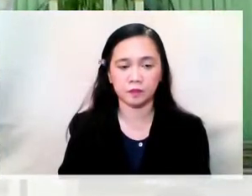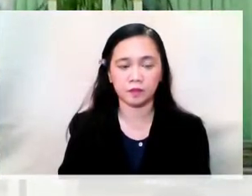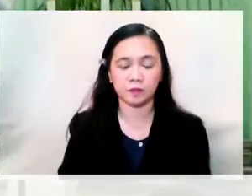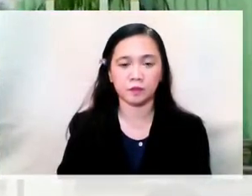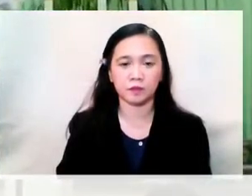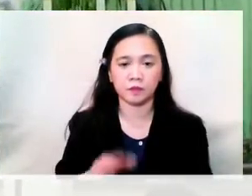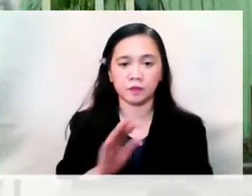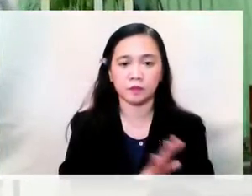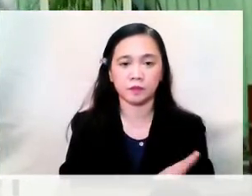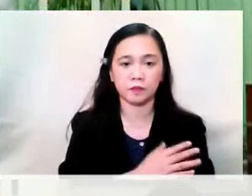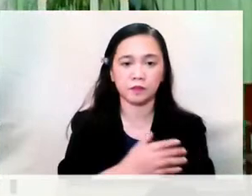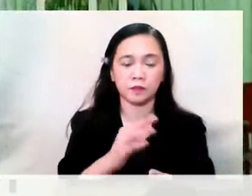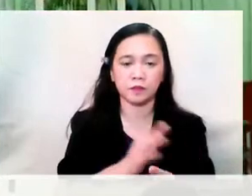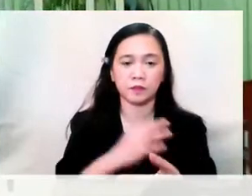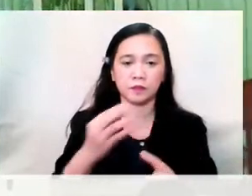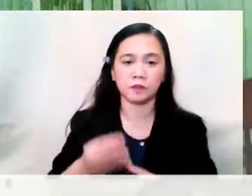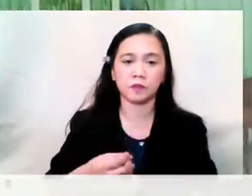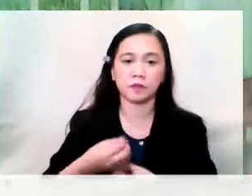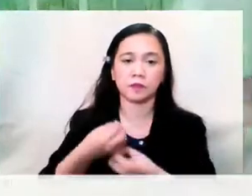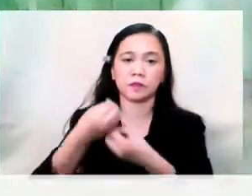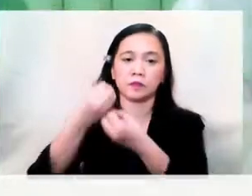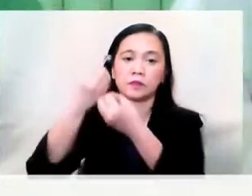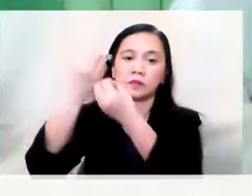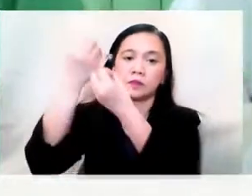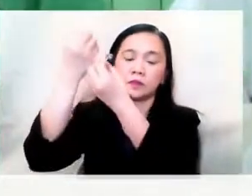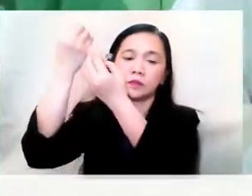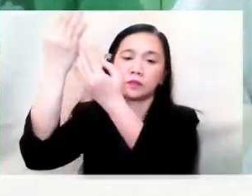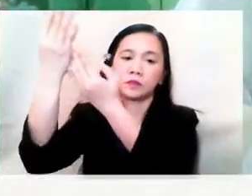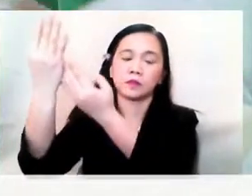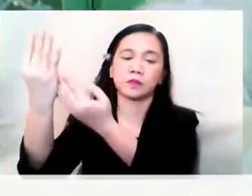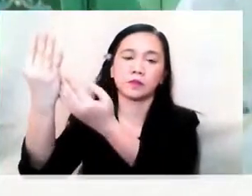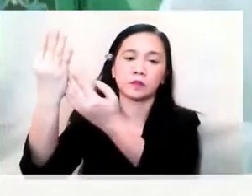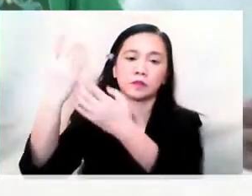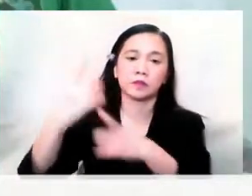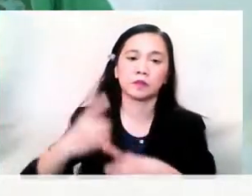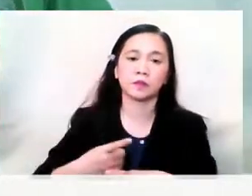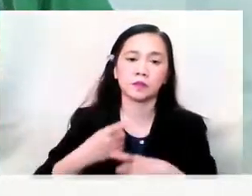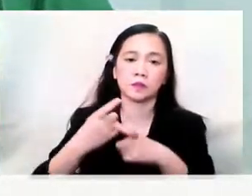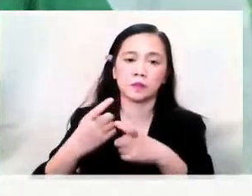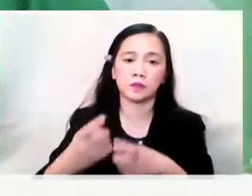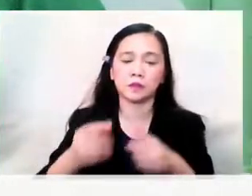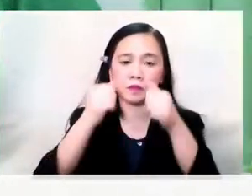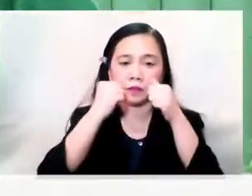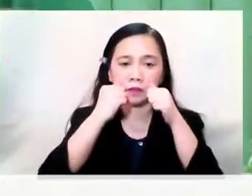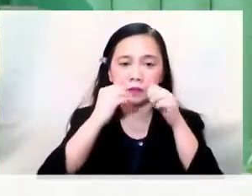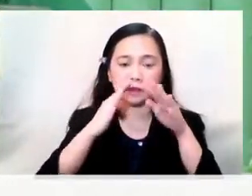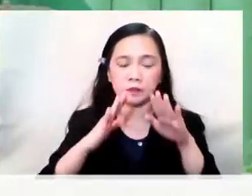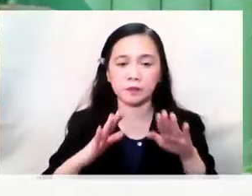Oh,